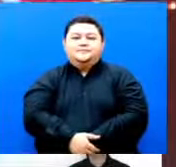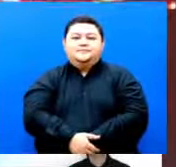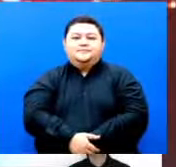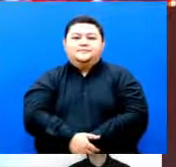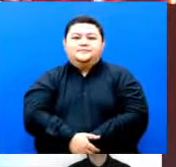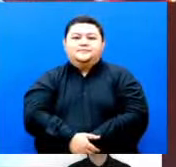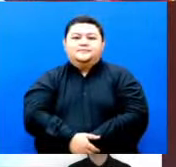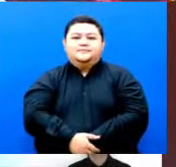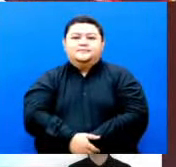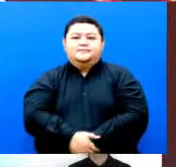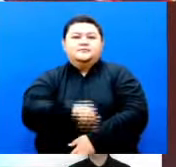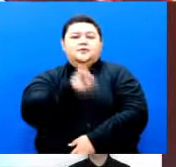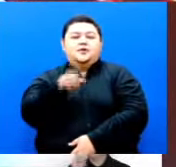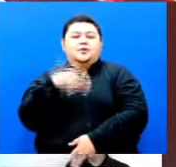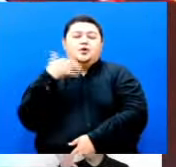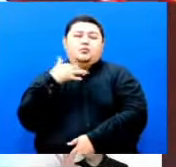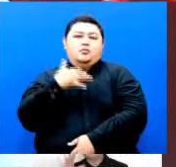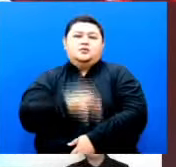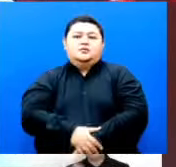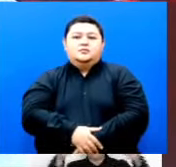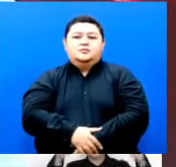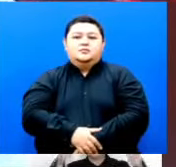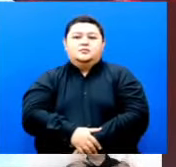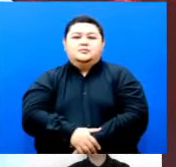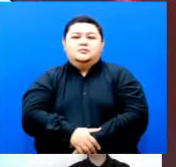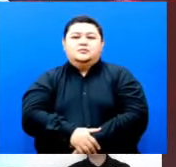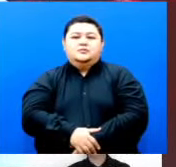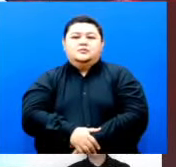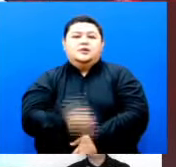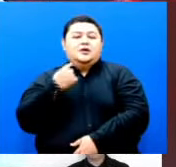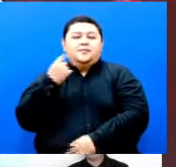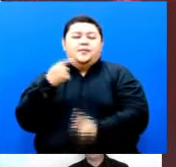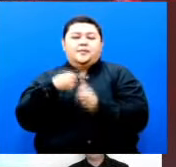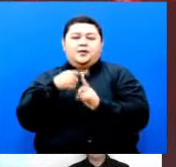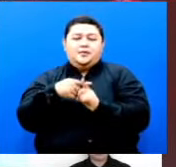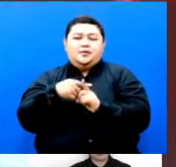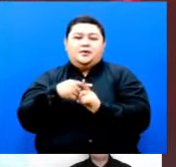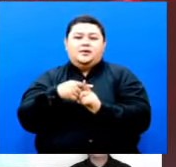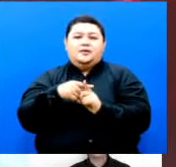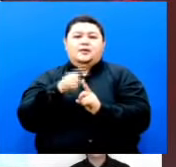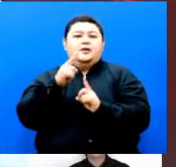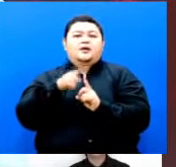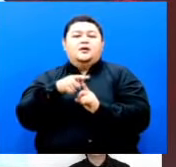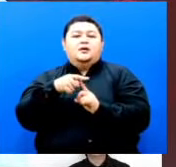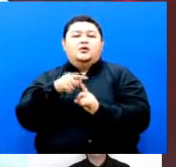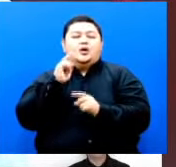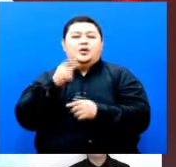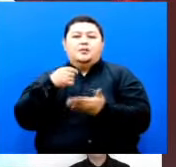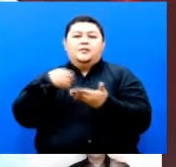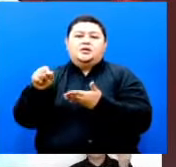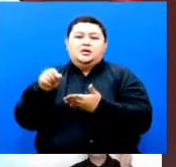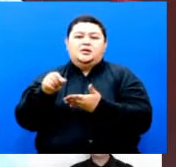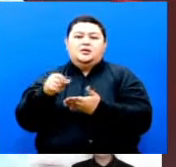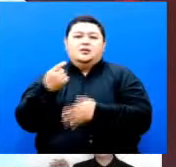Ya,jawabannyaluarbiasa.Dari pasanganRido,kamimenambahkansecarateknisbahwa jikamereka